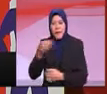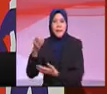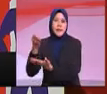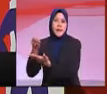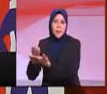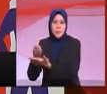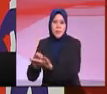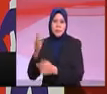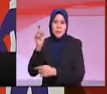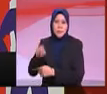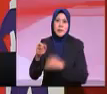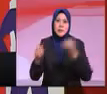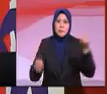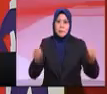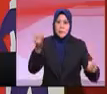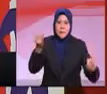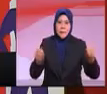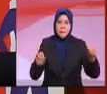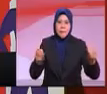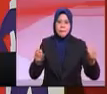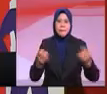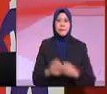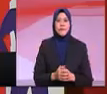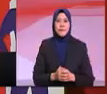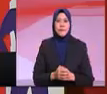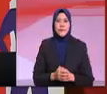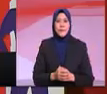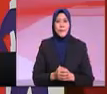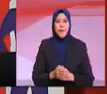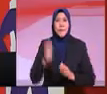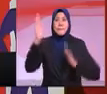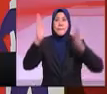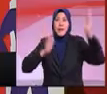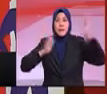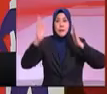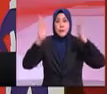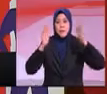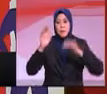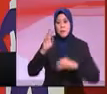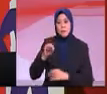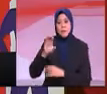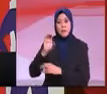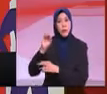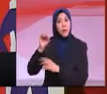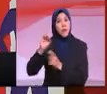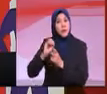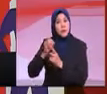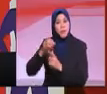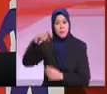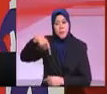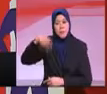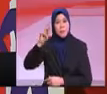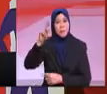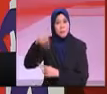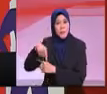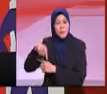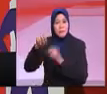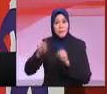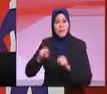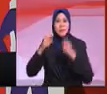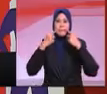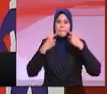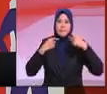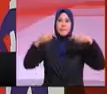Next. Dan kalau kita lihat di Malaysia, iaitu MCO ataupun PKP berjaya